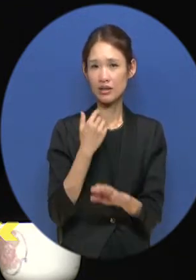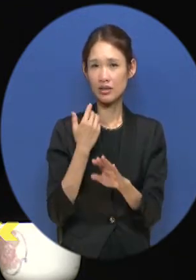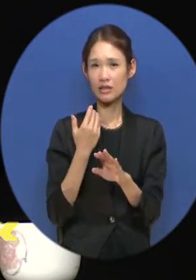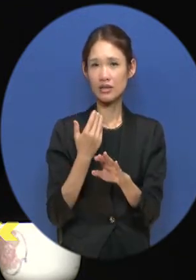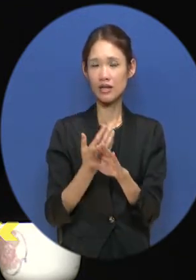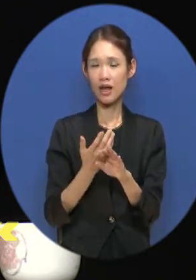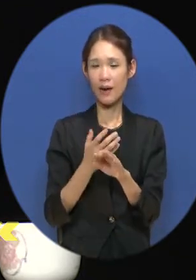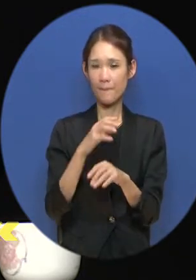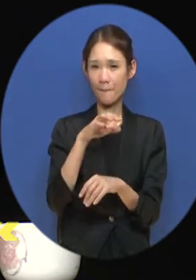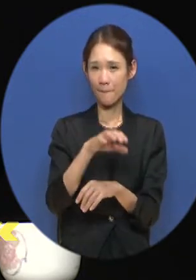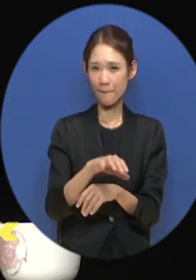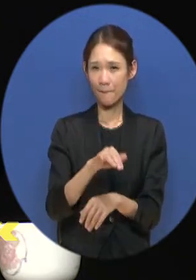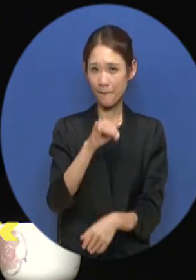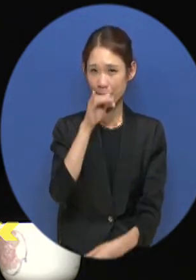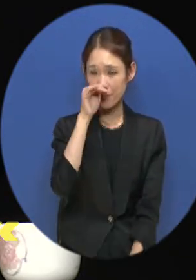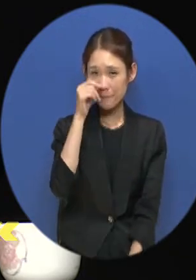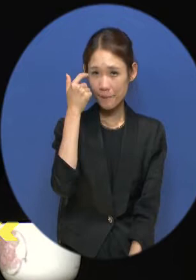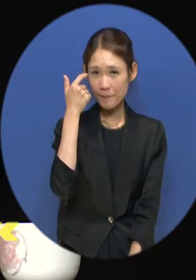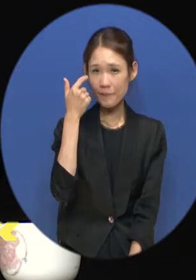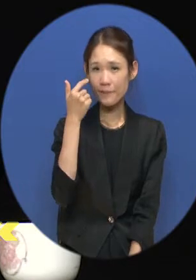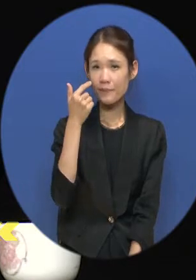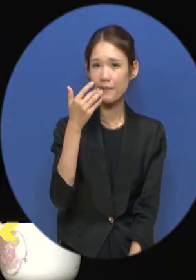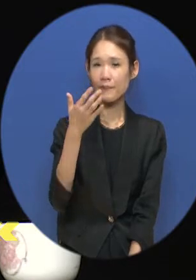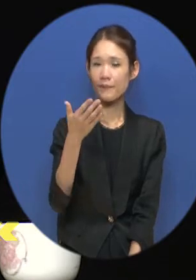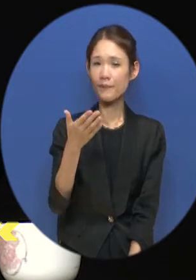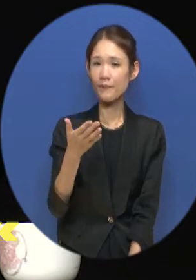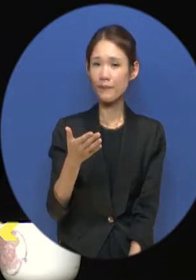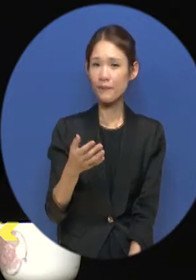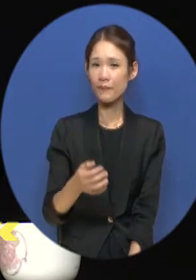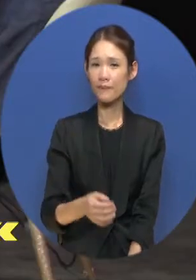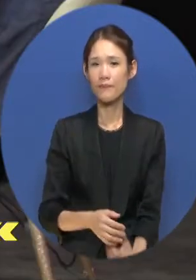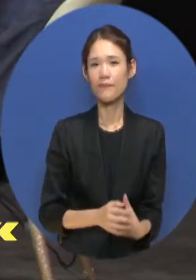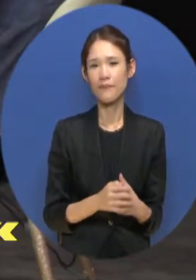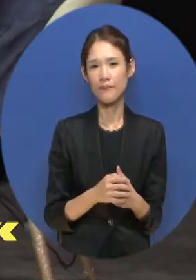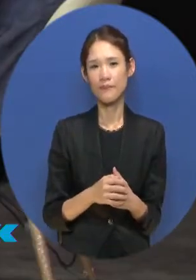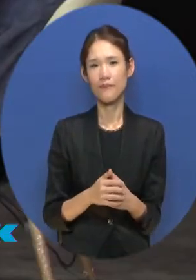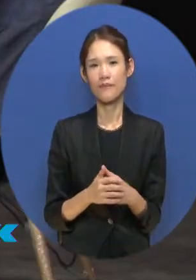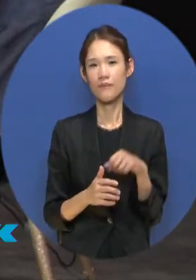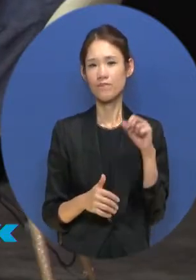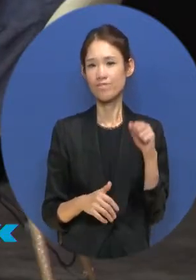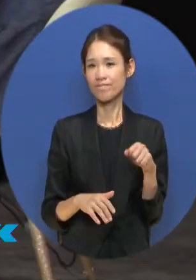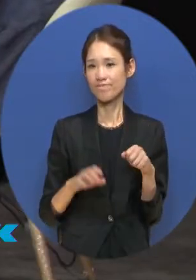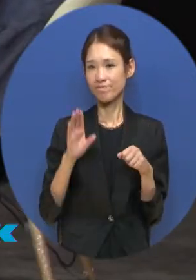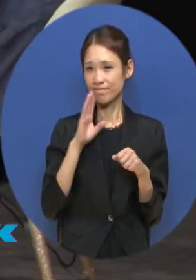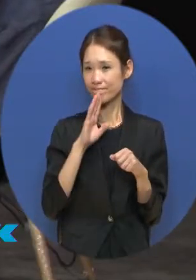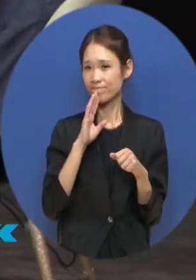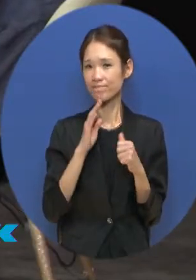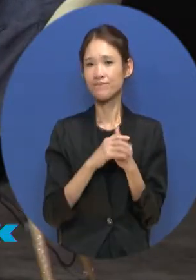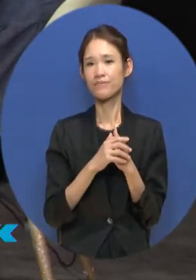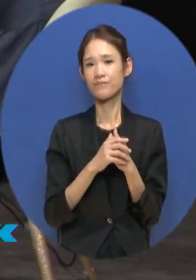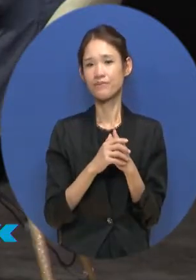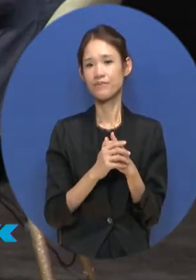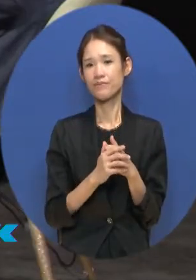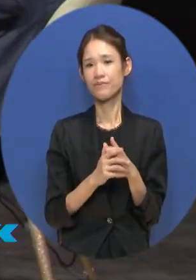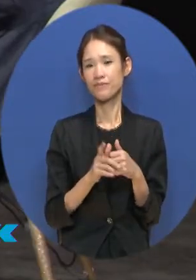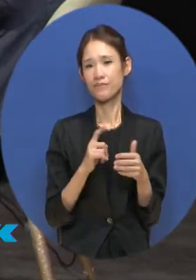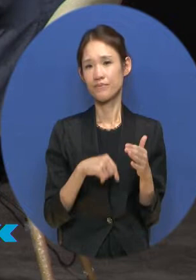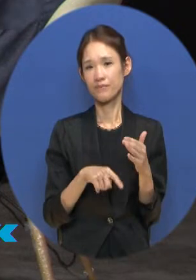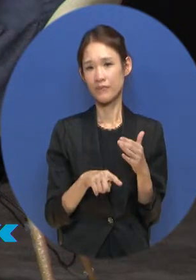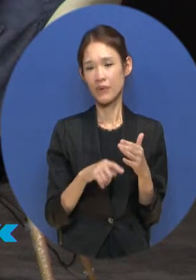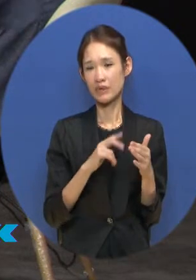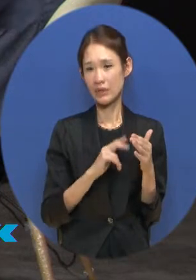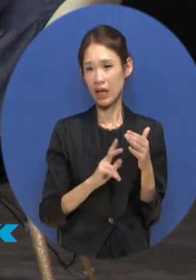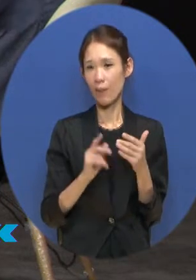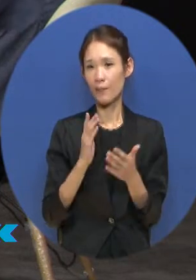이제 또 다른 어떤 발생원이 따로 있는가요? 그렇겠죠. 아무래도 지하 이제 지하철